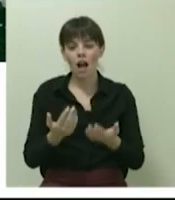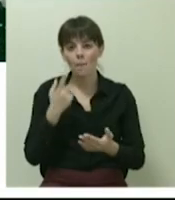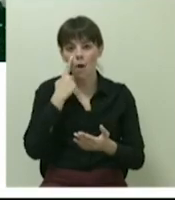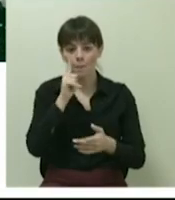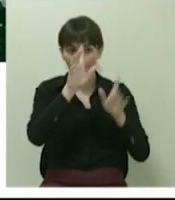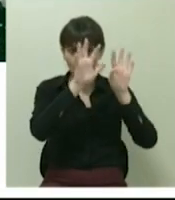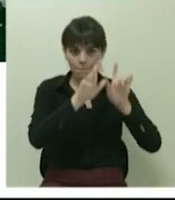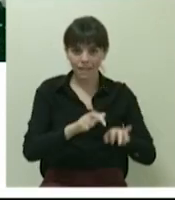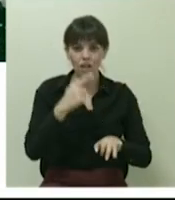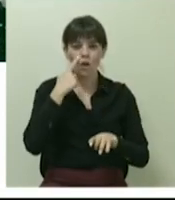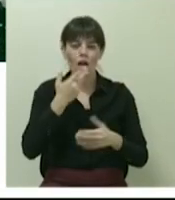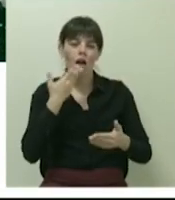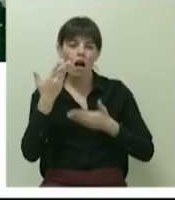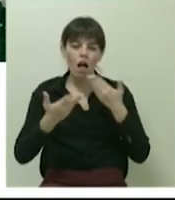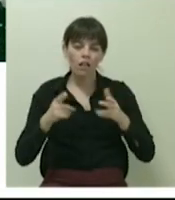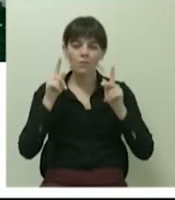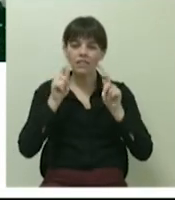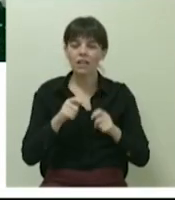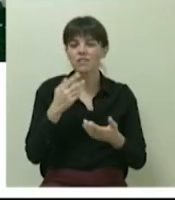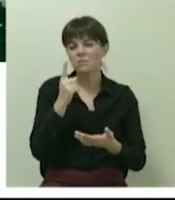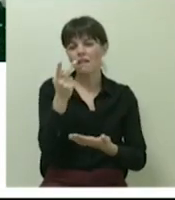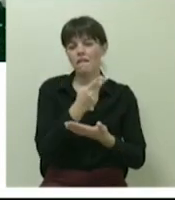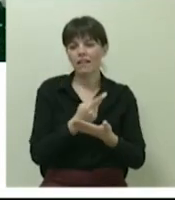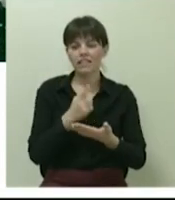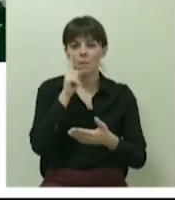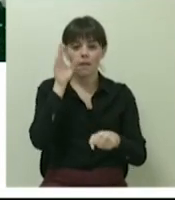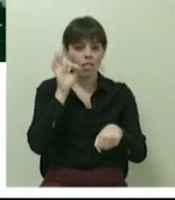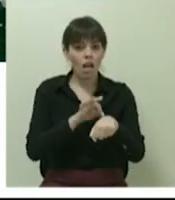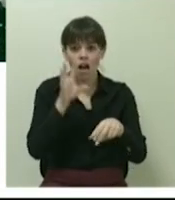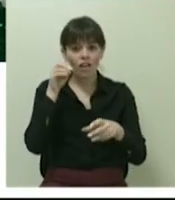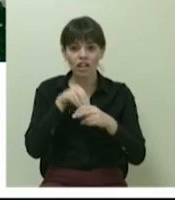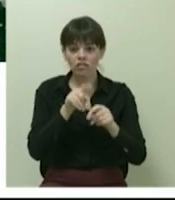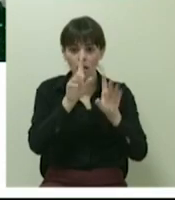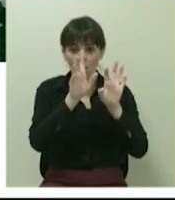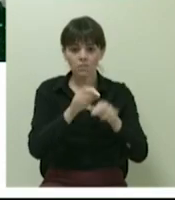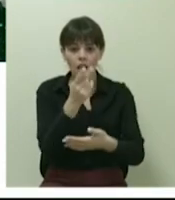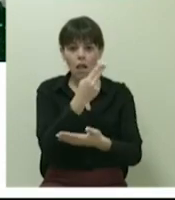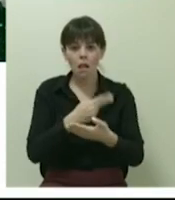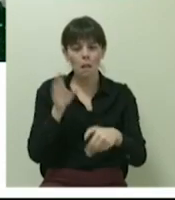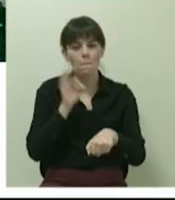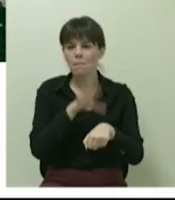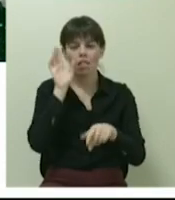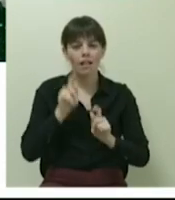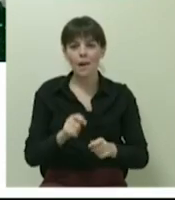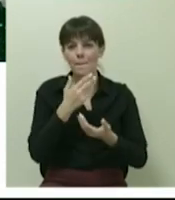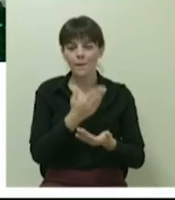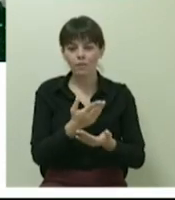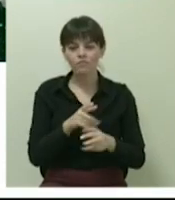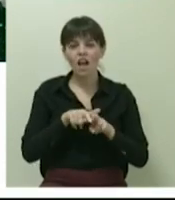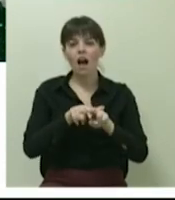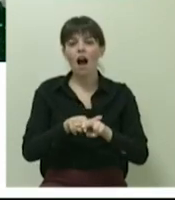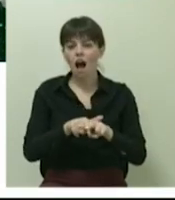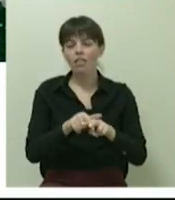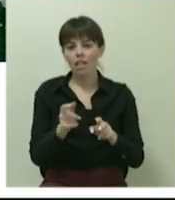metin olarak tarifini verdiğiniz herhangi bir resmi bir dakikanın içinde bilgisayara yaptırabiliyorsunuz. Ata binen